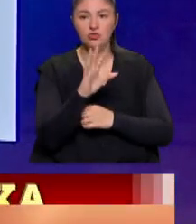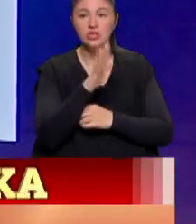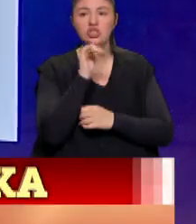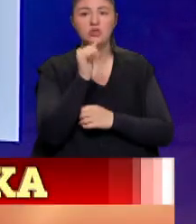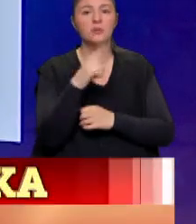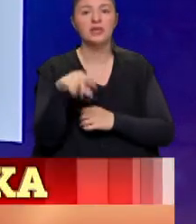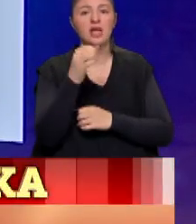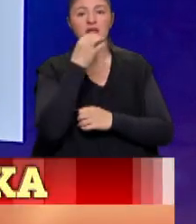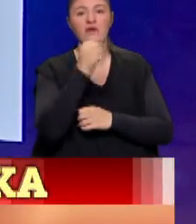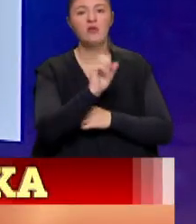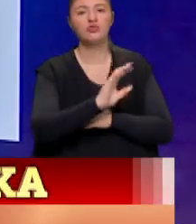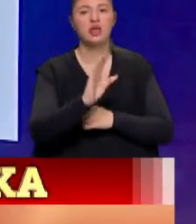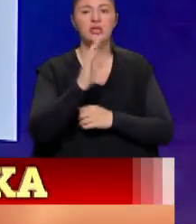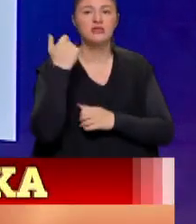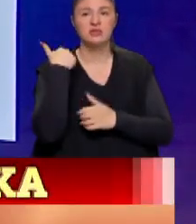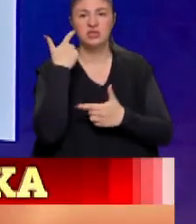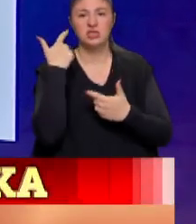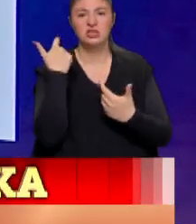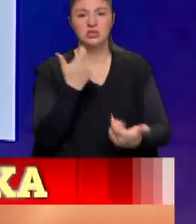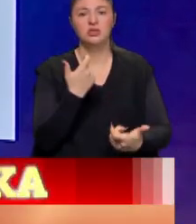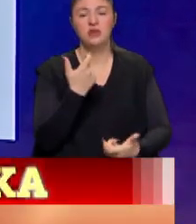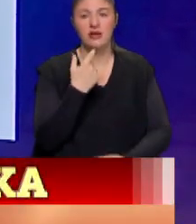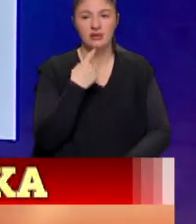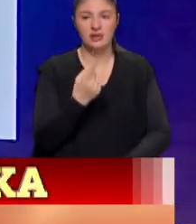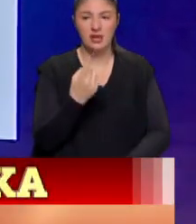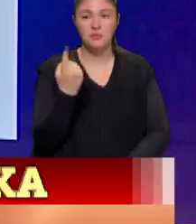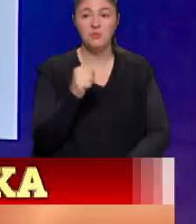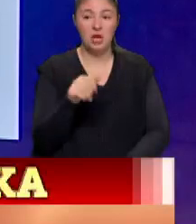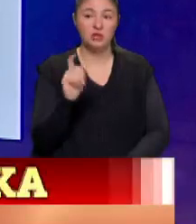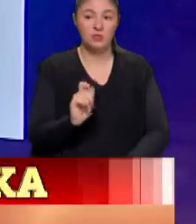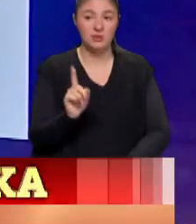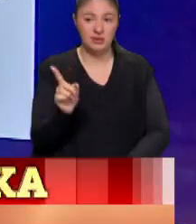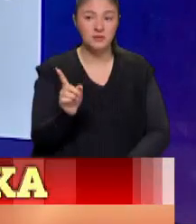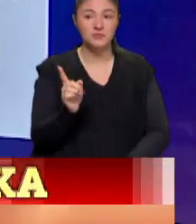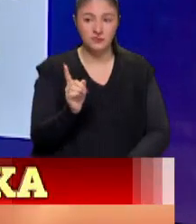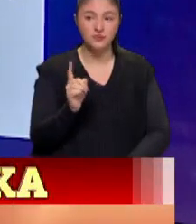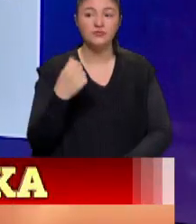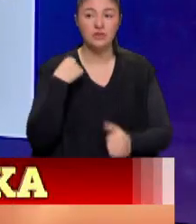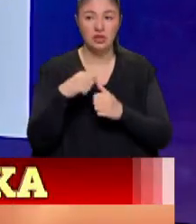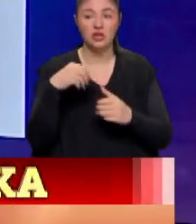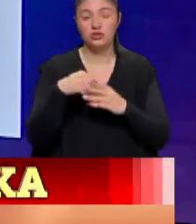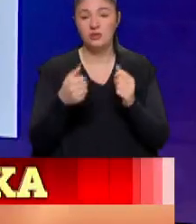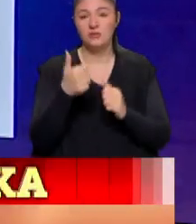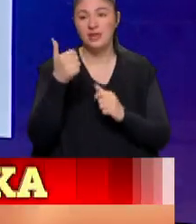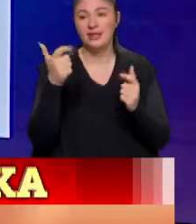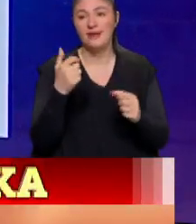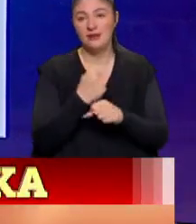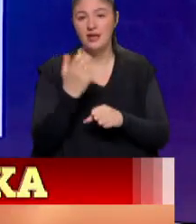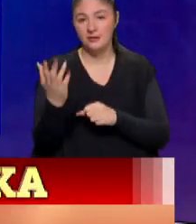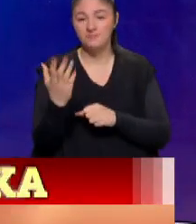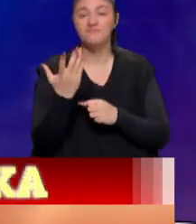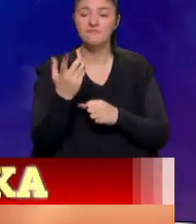hiçbirine göz açtırmayacağız, enselerindeyiz diye bir paylaşım var. Yine İçişleri Bakanı Ali